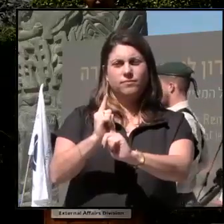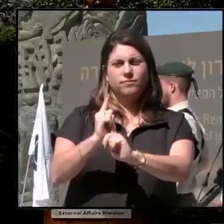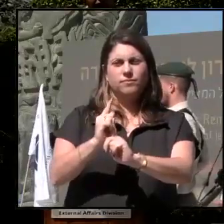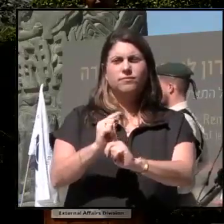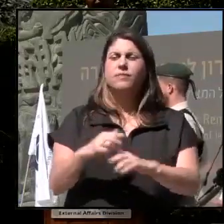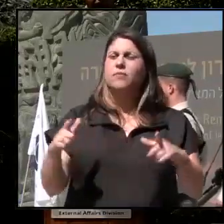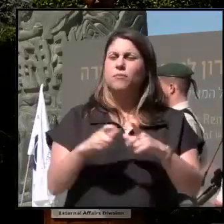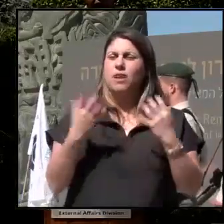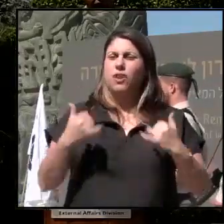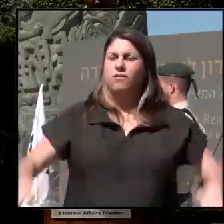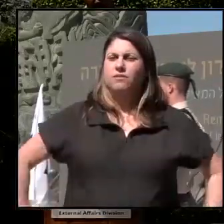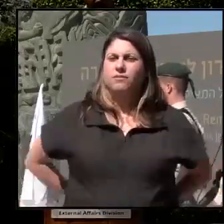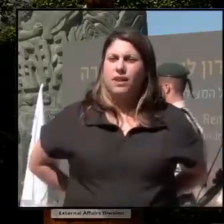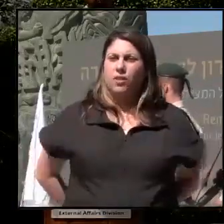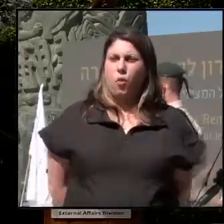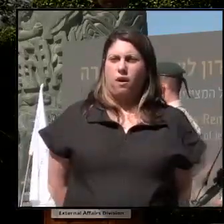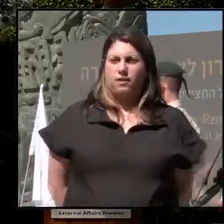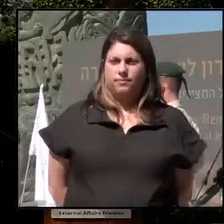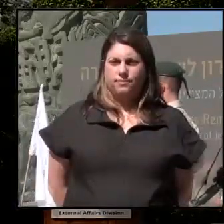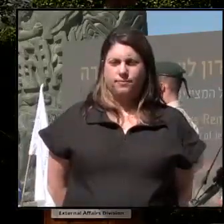שמר יבוא לנוח, עוד נוח.